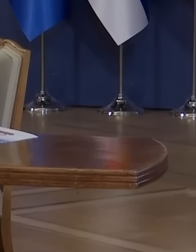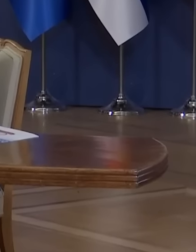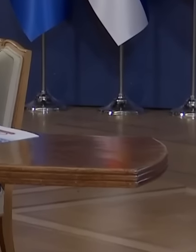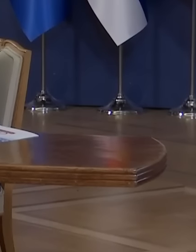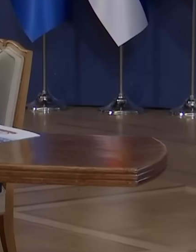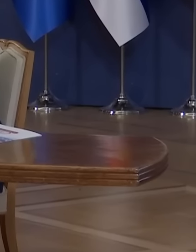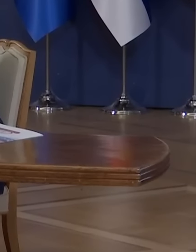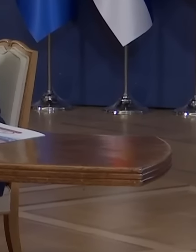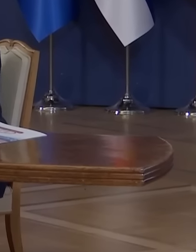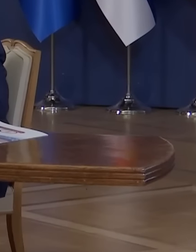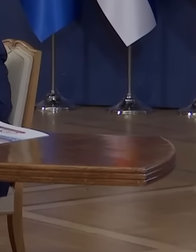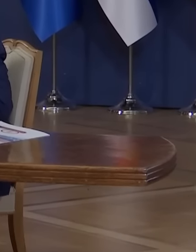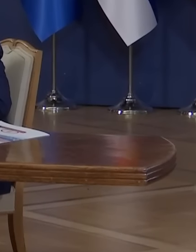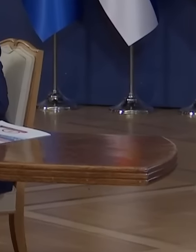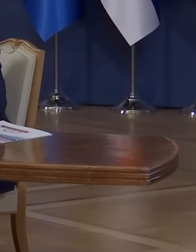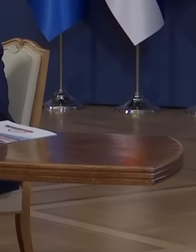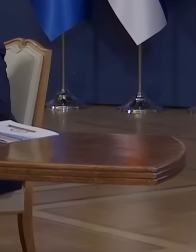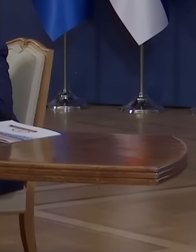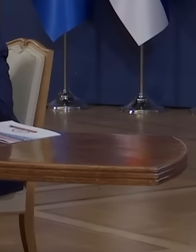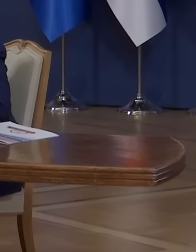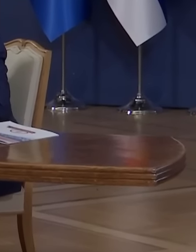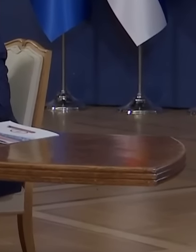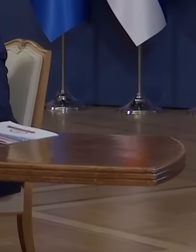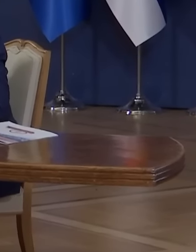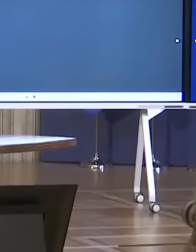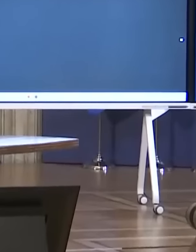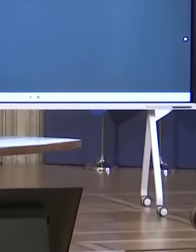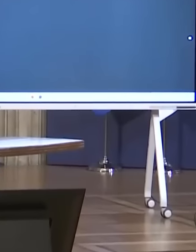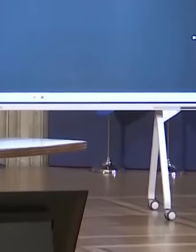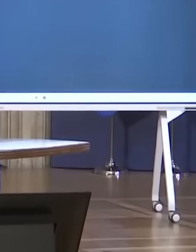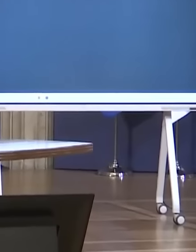Poštovani građani Srbije, uvaženi novinari,